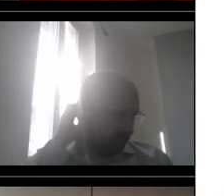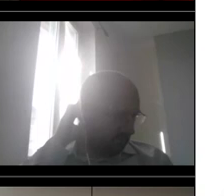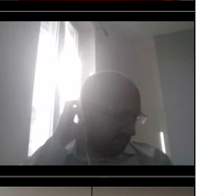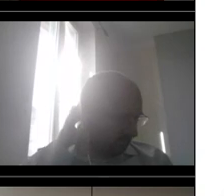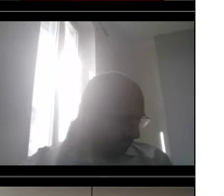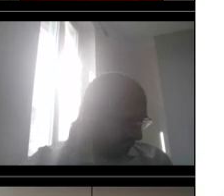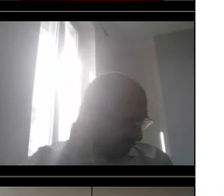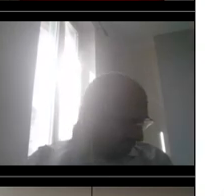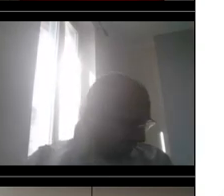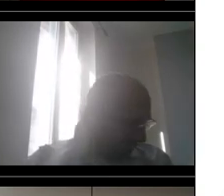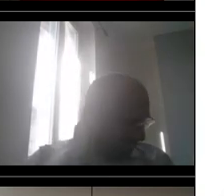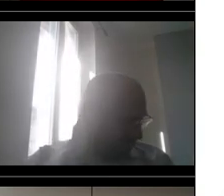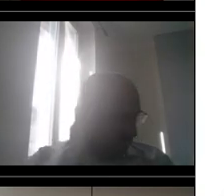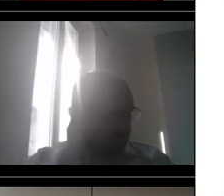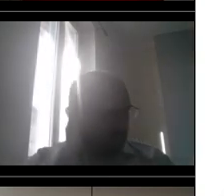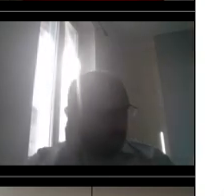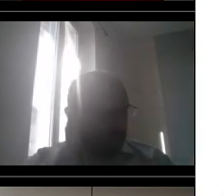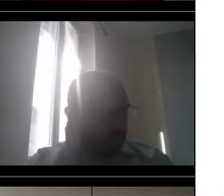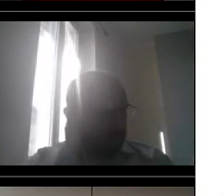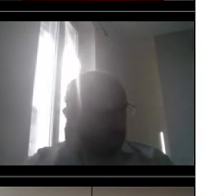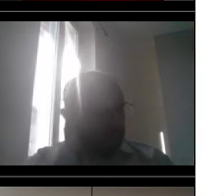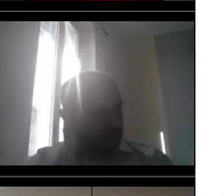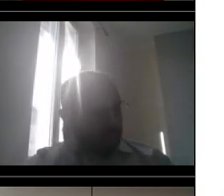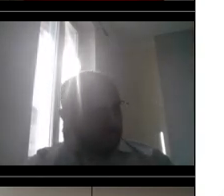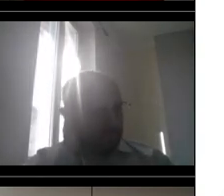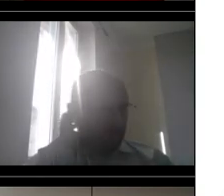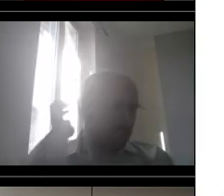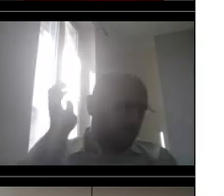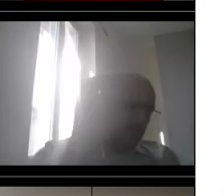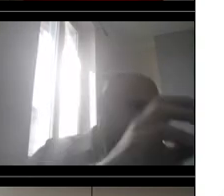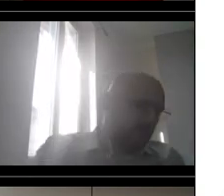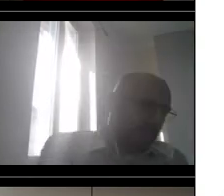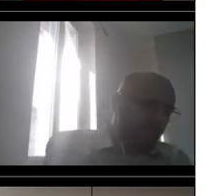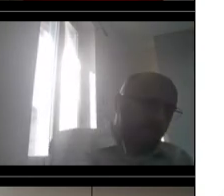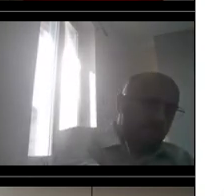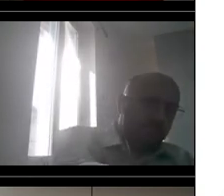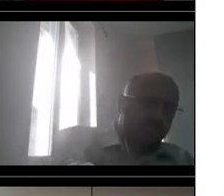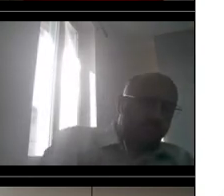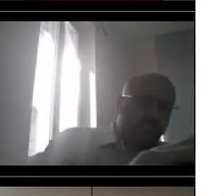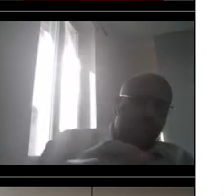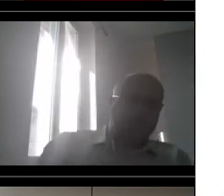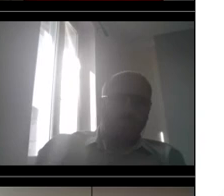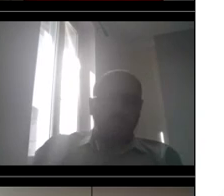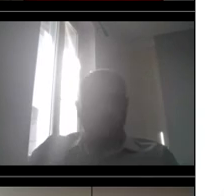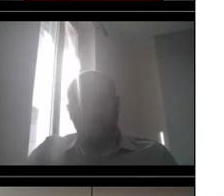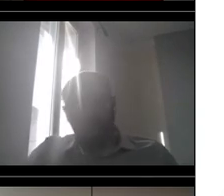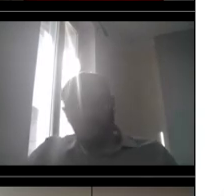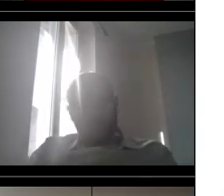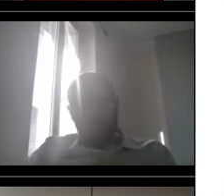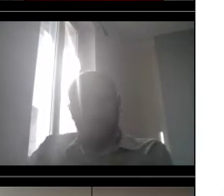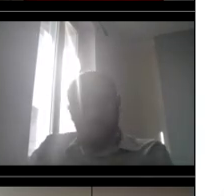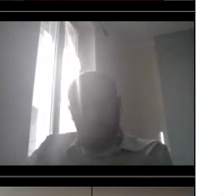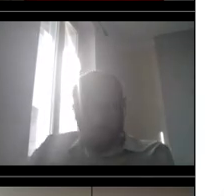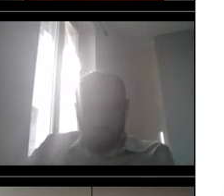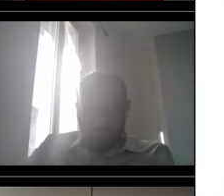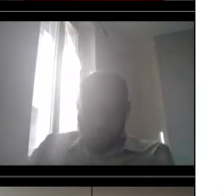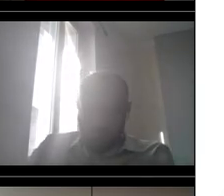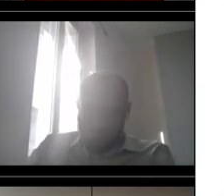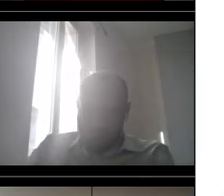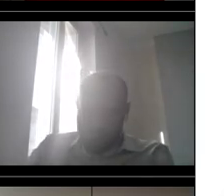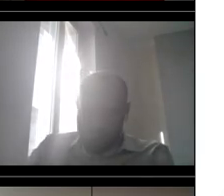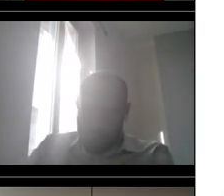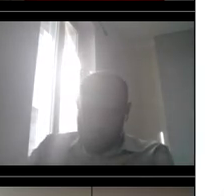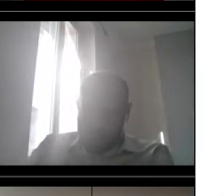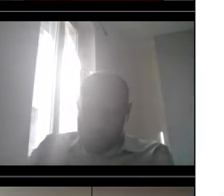et a une longue expérience, mais pas que. On fait plein de choses. On fait aussi de la formation, de la sensibilisation, du